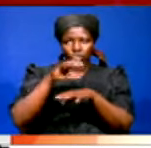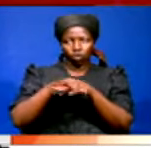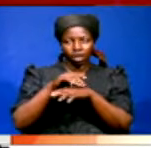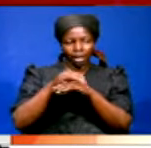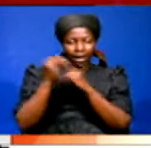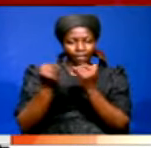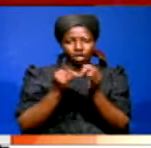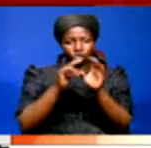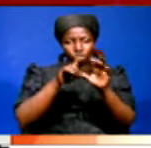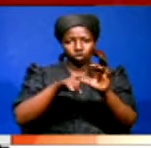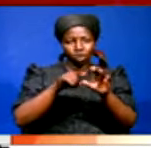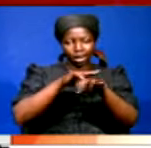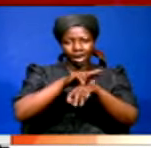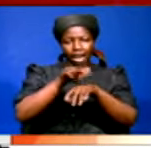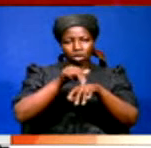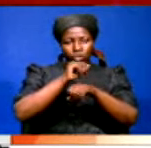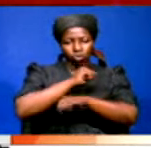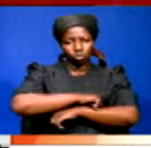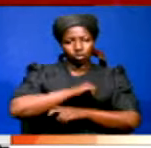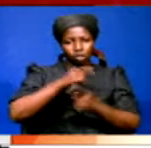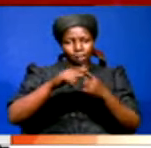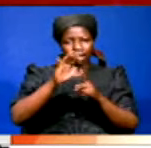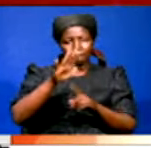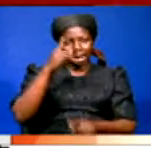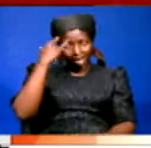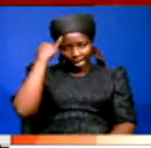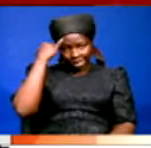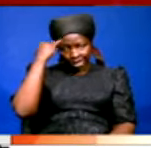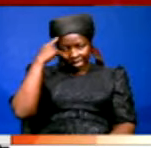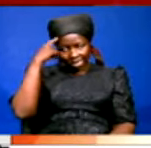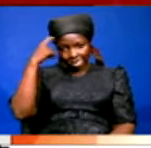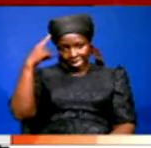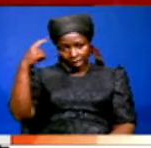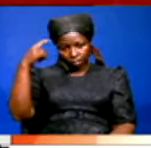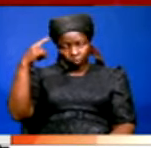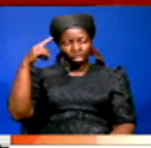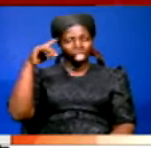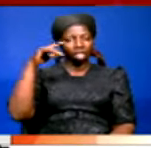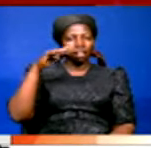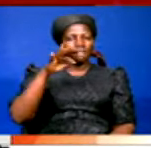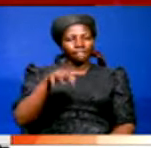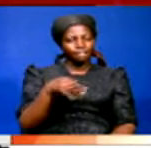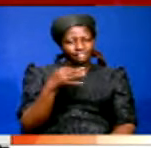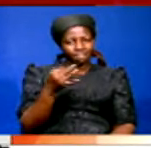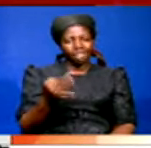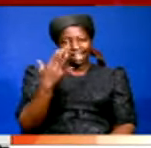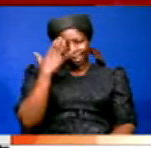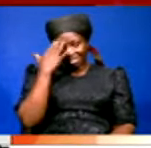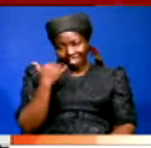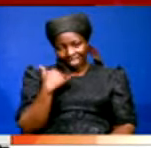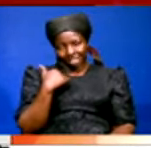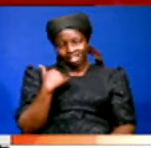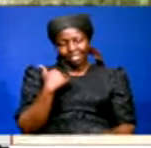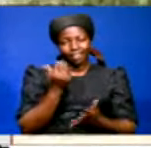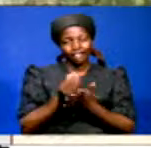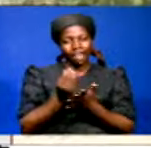yake ya kujiunga na shule hiyo inazidi kudidimia kutokana na matatizo ya kifedha yanayokabili familia yake.